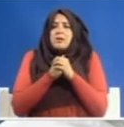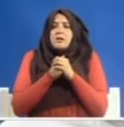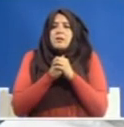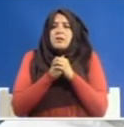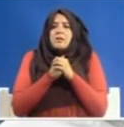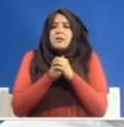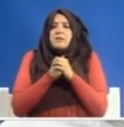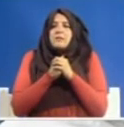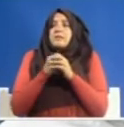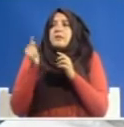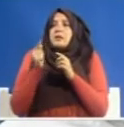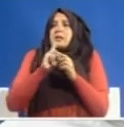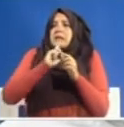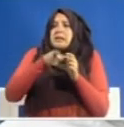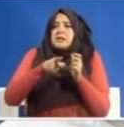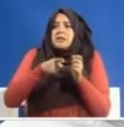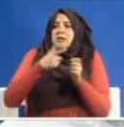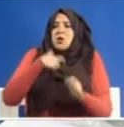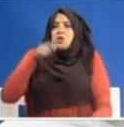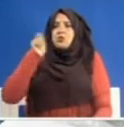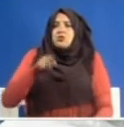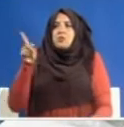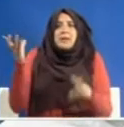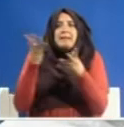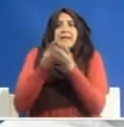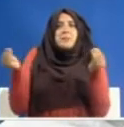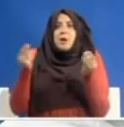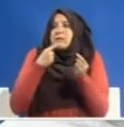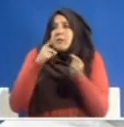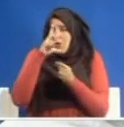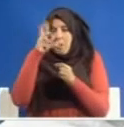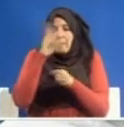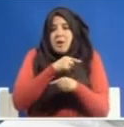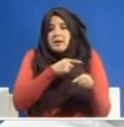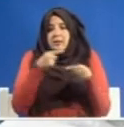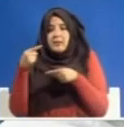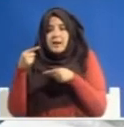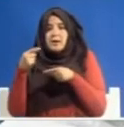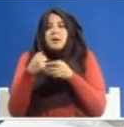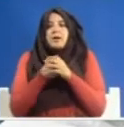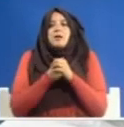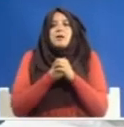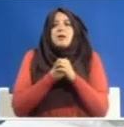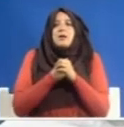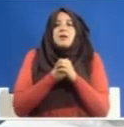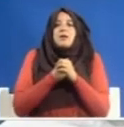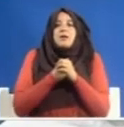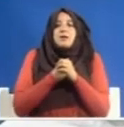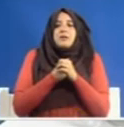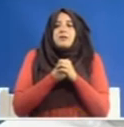المفقود الذي صدر بشأنه حكم بالفقدان أو بالفقد طبقا للمادة